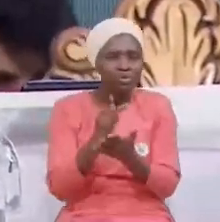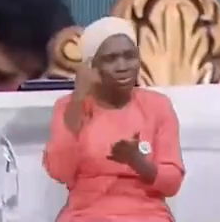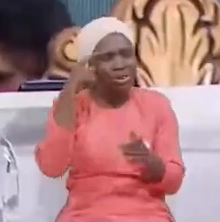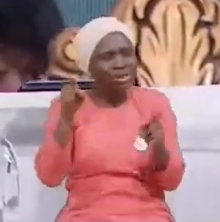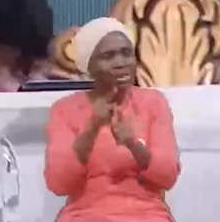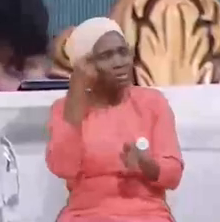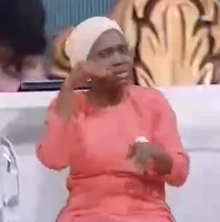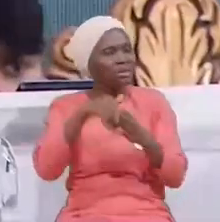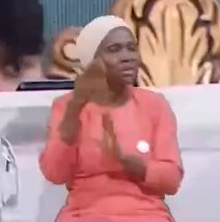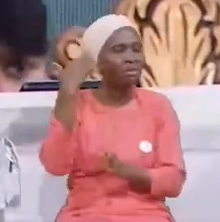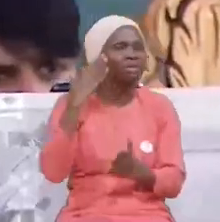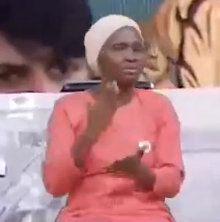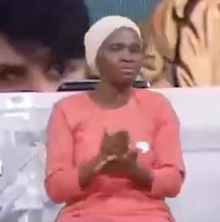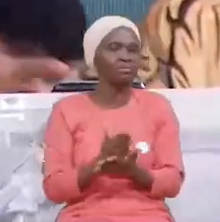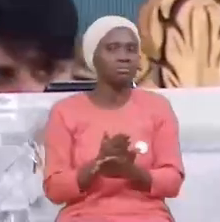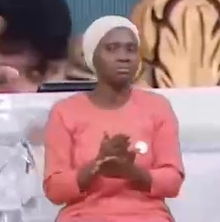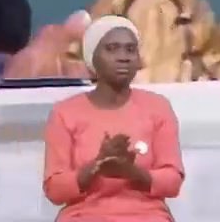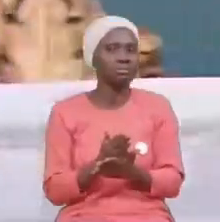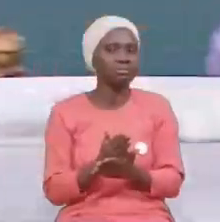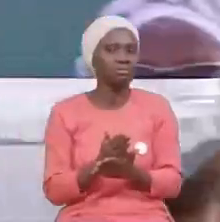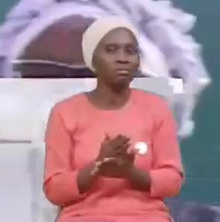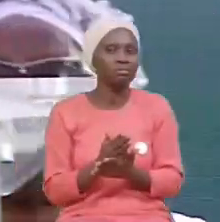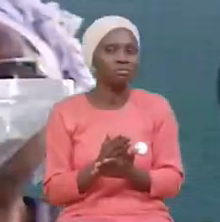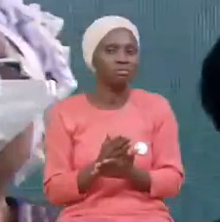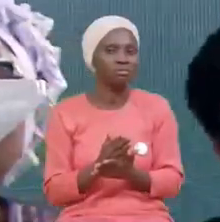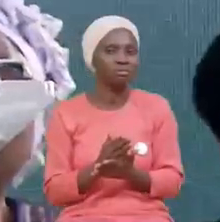Pensant comme tu le faisais avant.